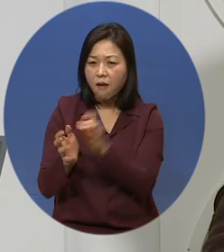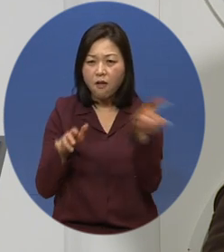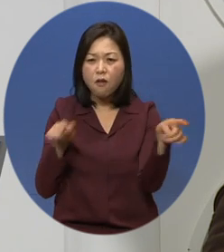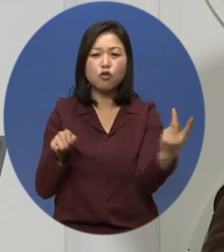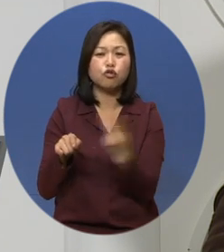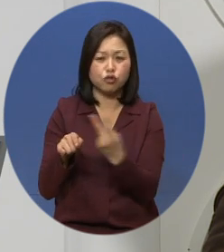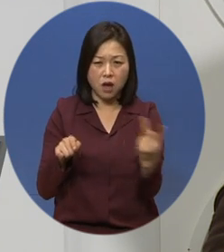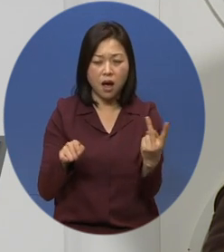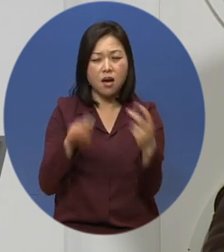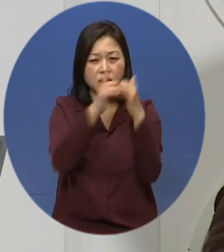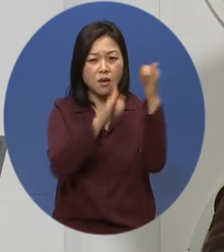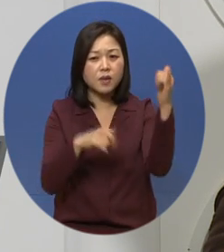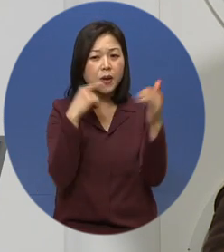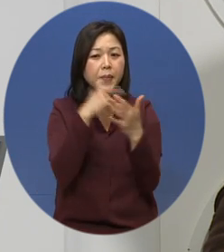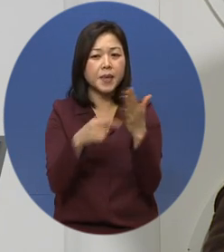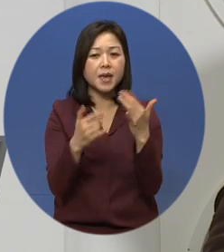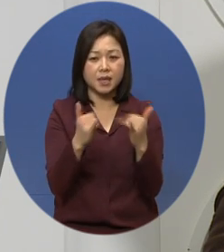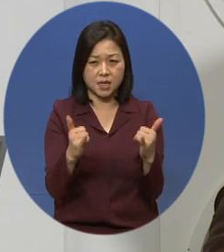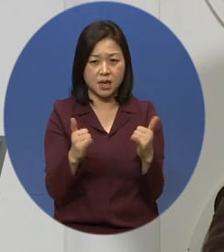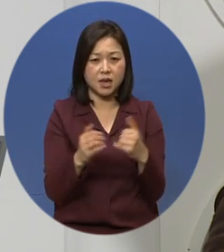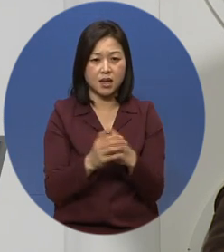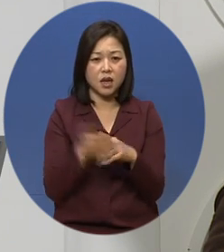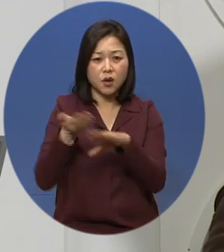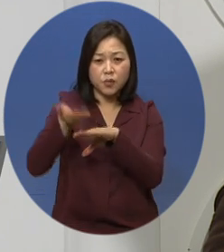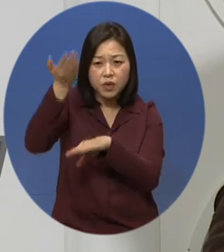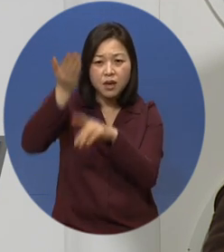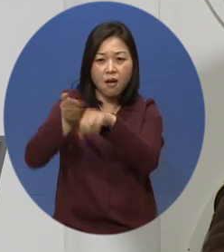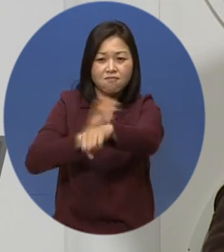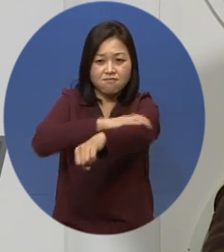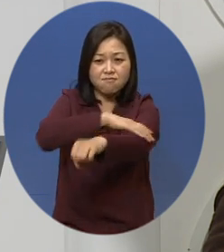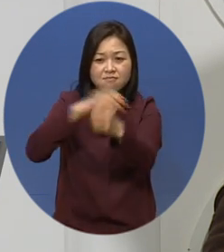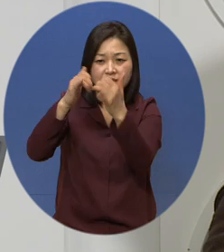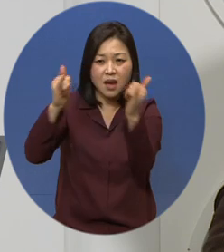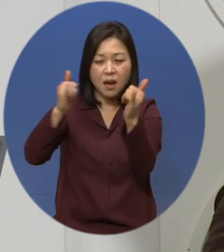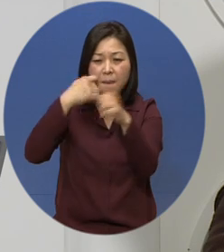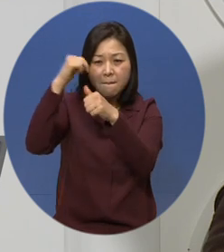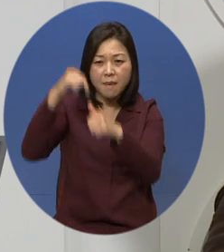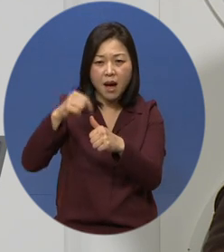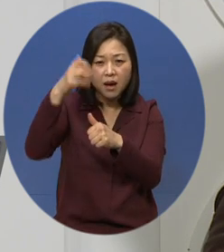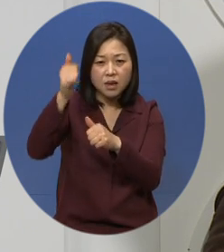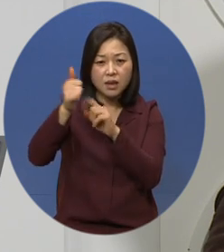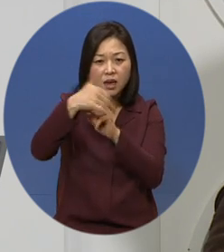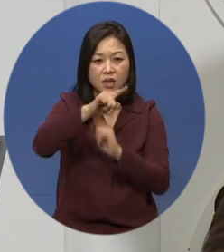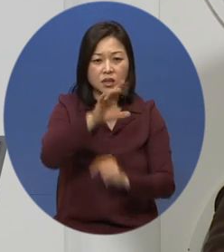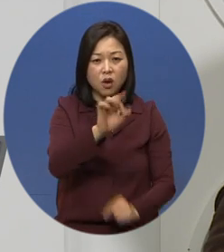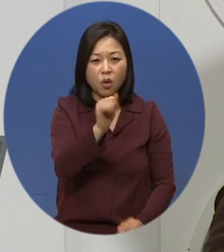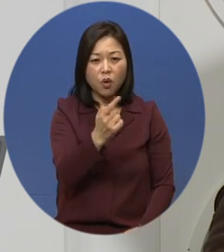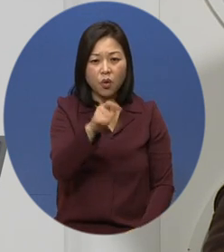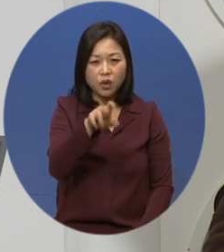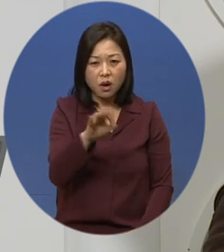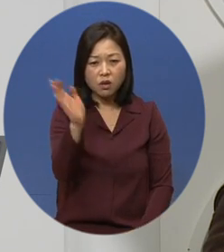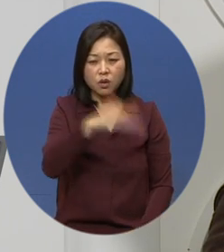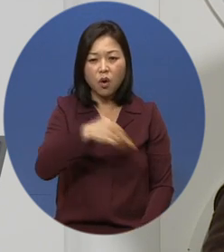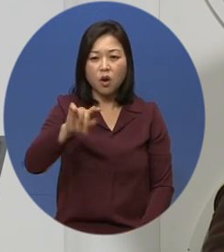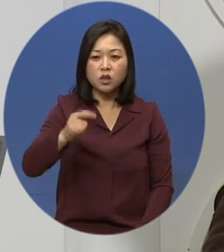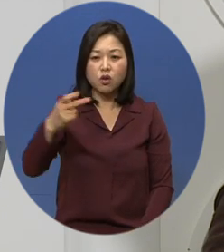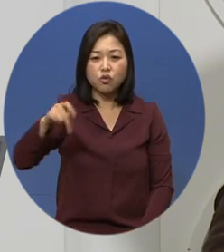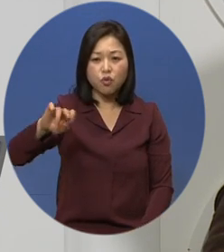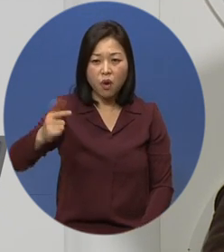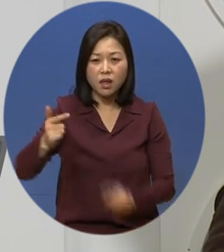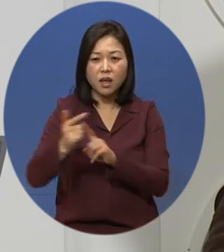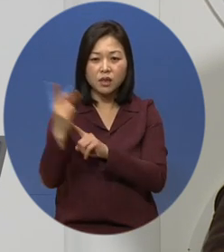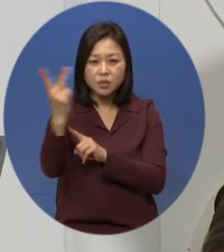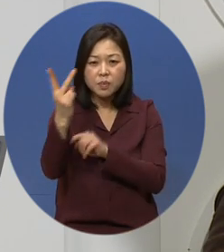위에 장 아 잠 군 들 뭐 정호영 이나 그 다음에 전두환이 나 이런 사람들은